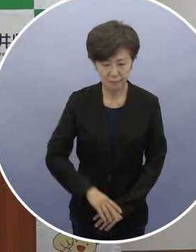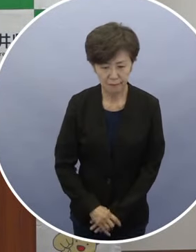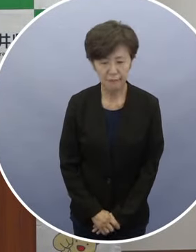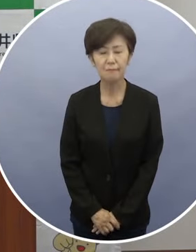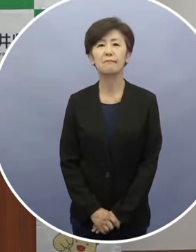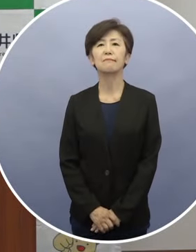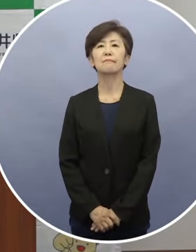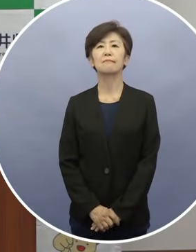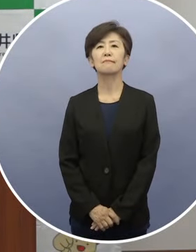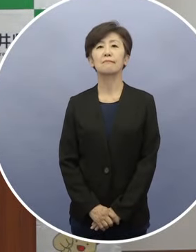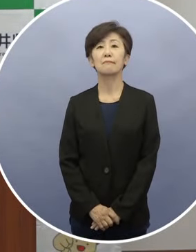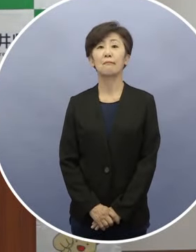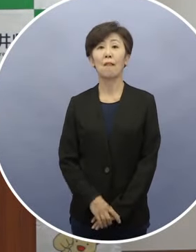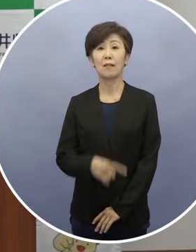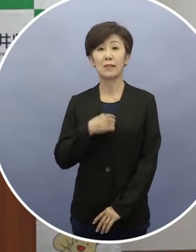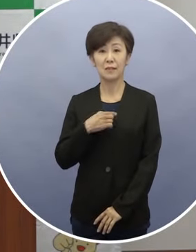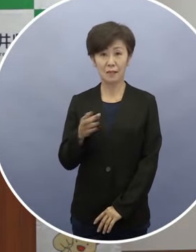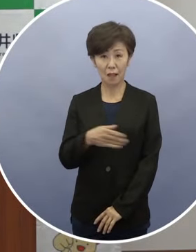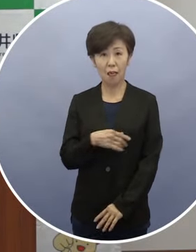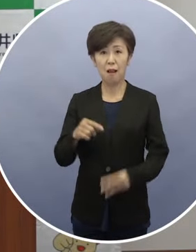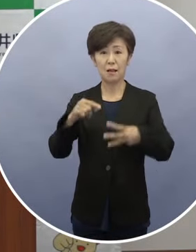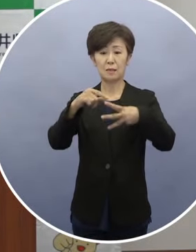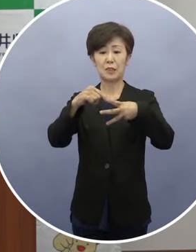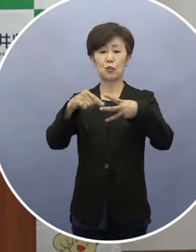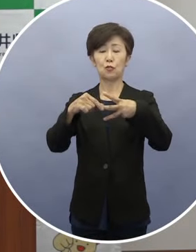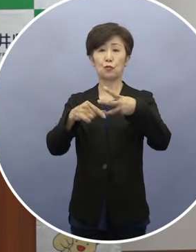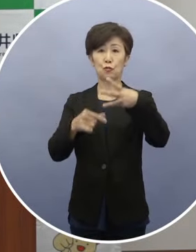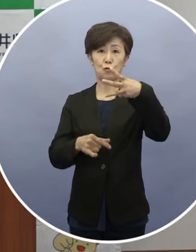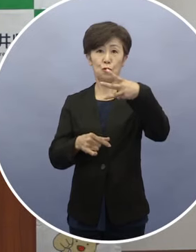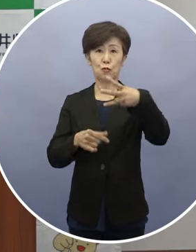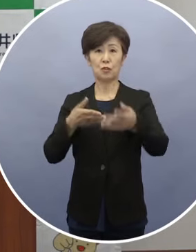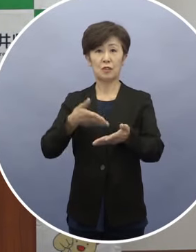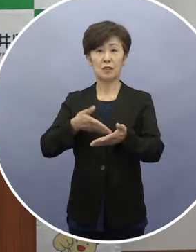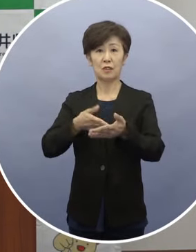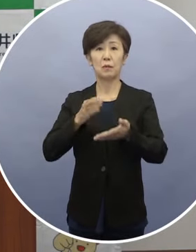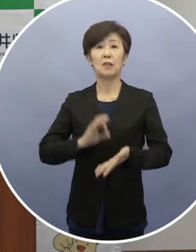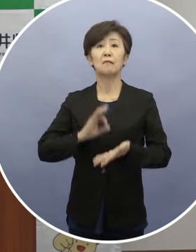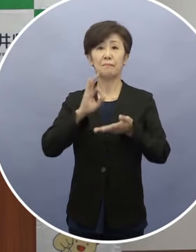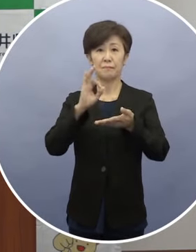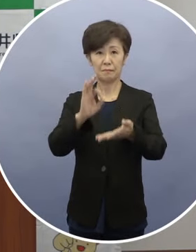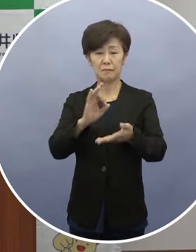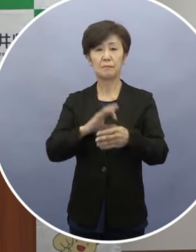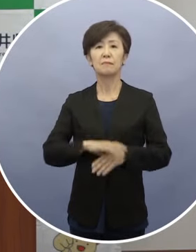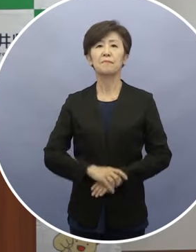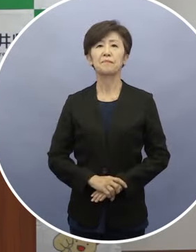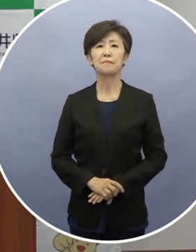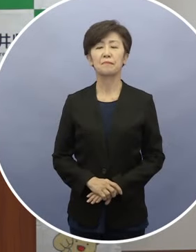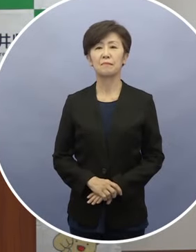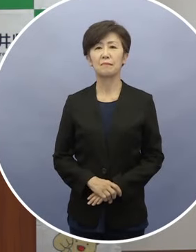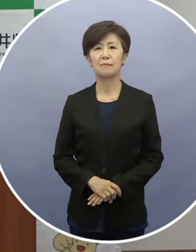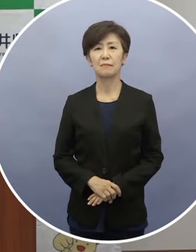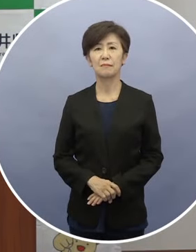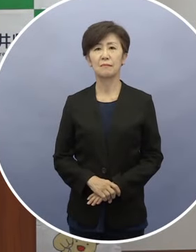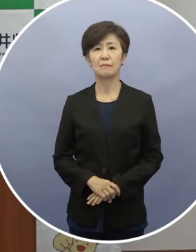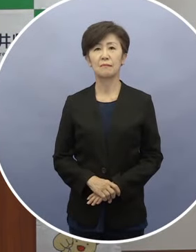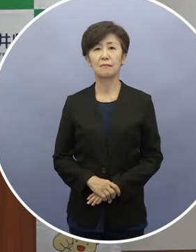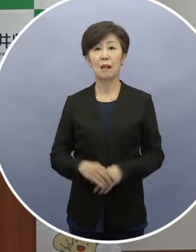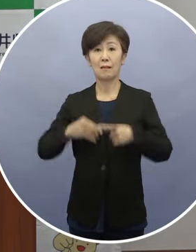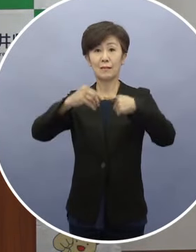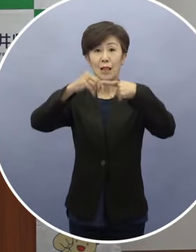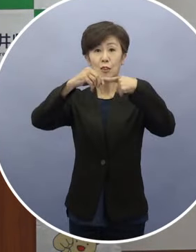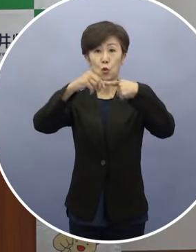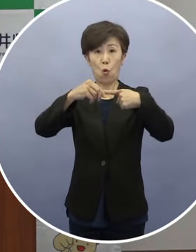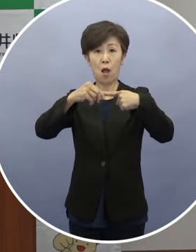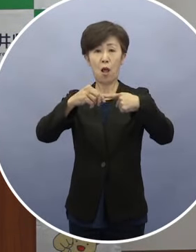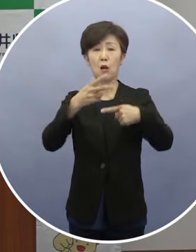おはようございます。それでは私の方から3点まずご説明をさせていただきます。まず最